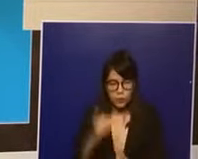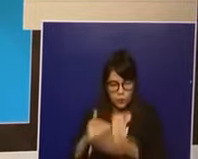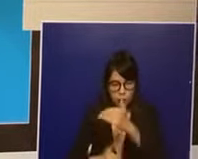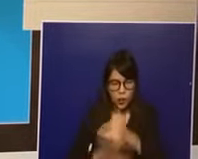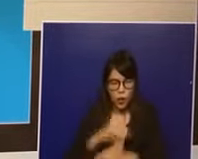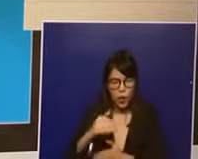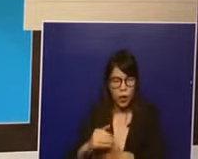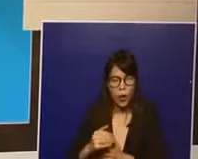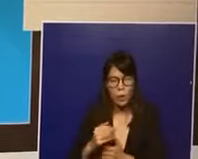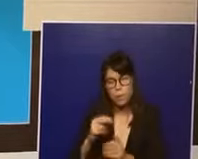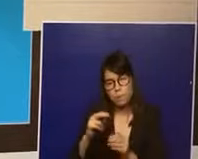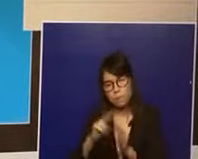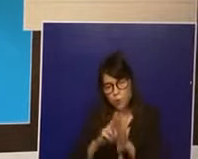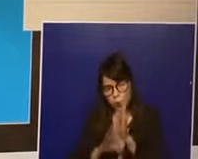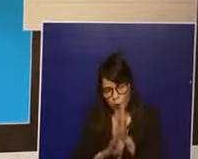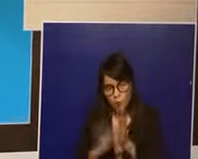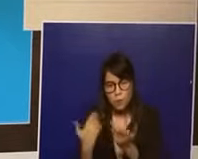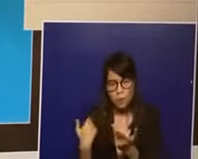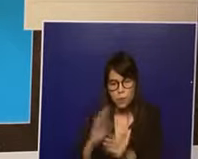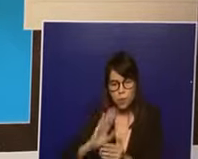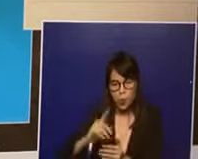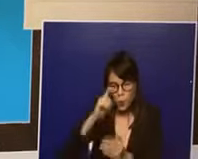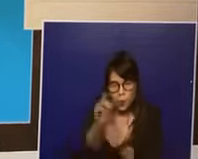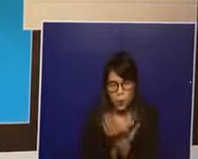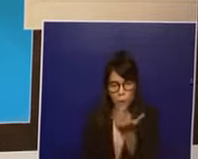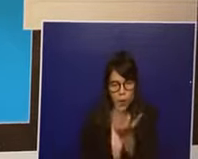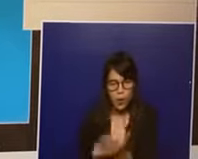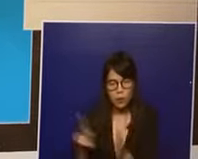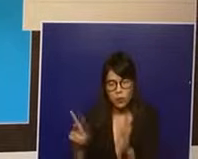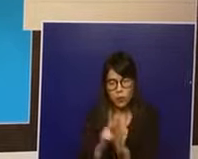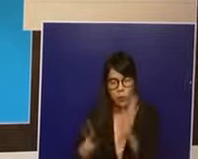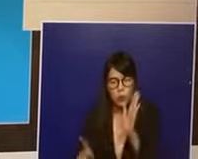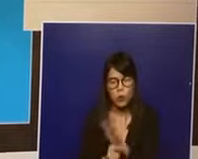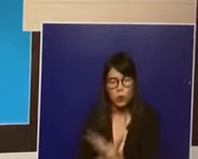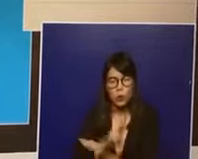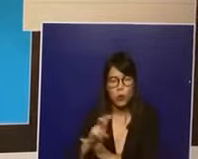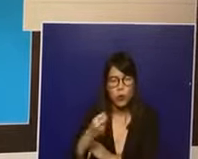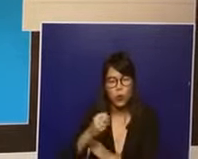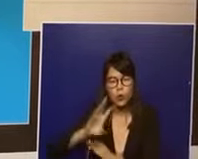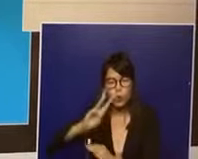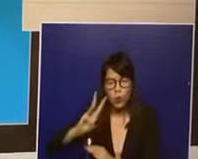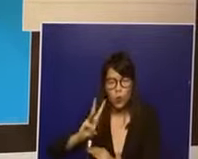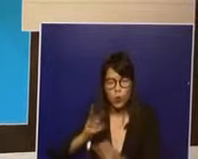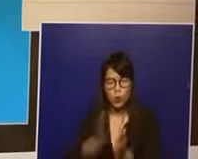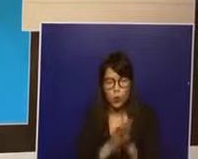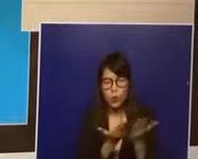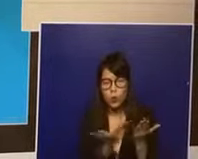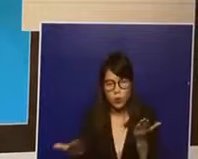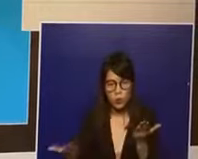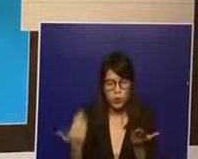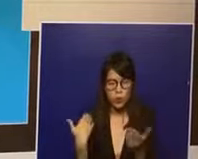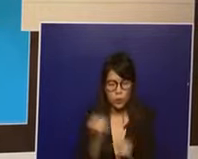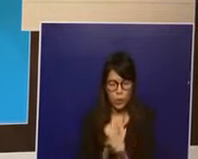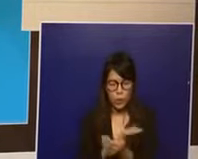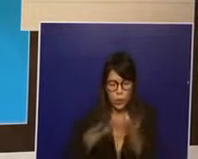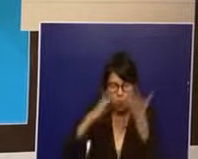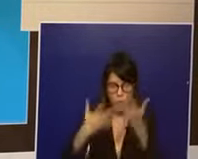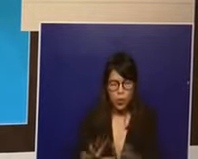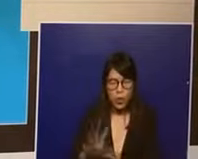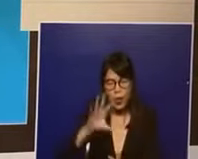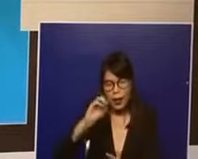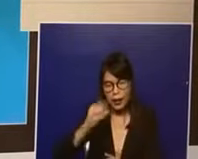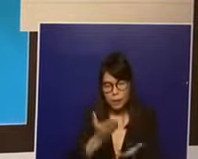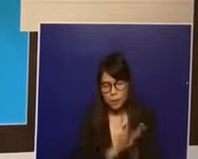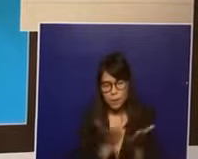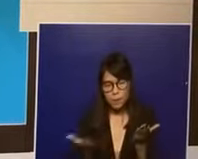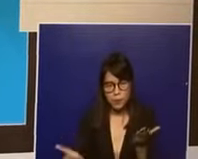ครับให้เกิดความรวดเร็วและมีประสิทธิภาพกฎหมายจากจำนวน216ฉบับมีกฎหมายที่เสร็จแล้ว50ฉบับ